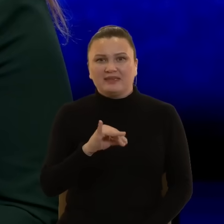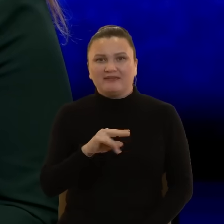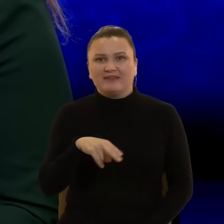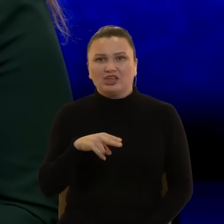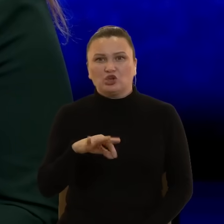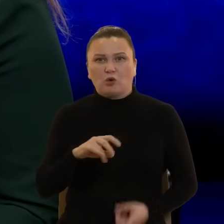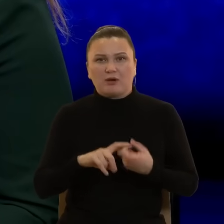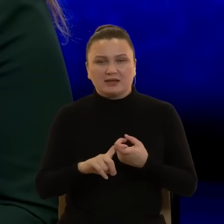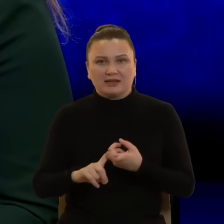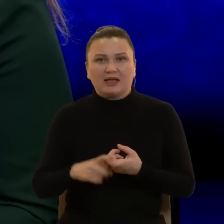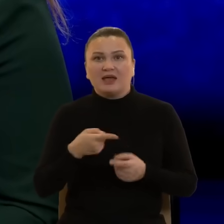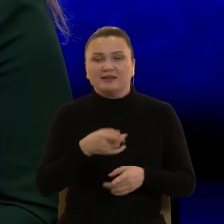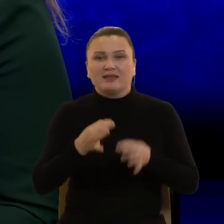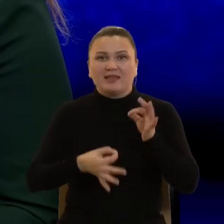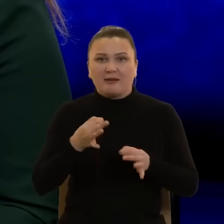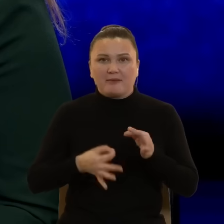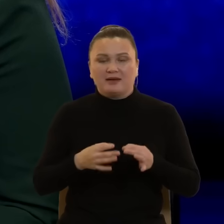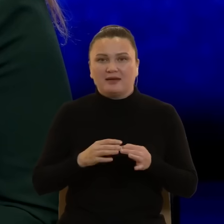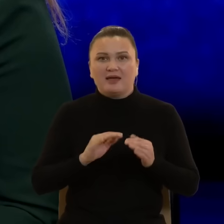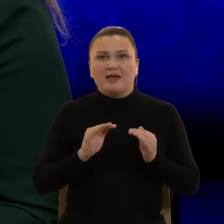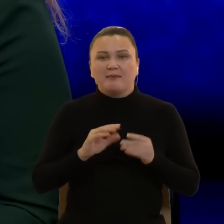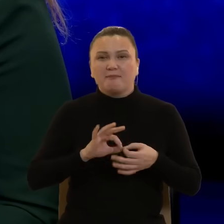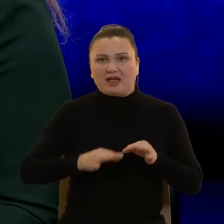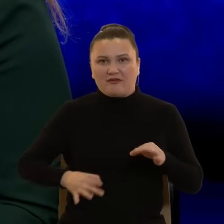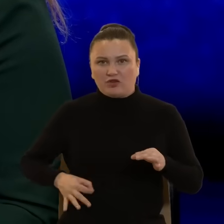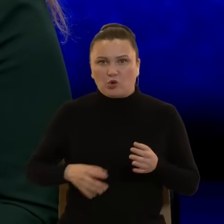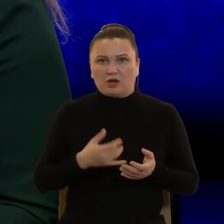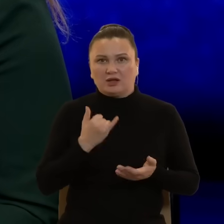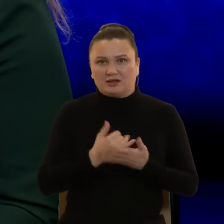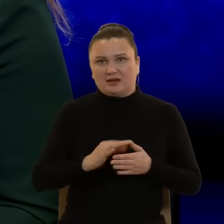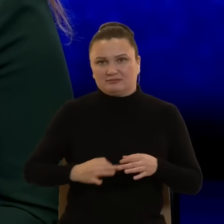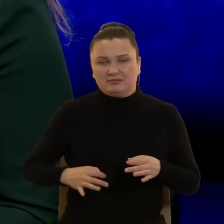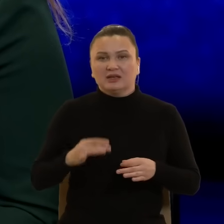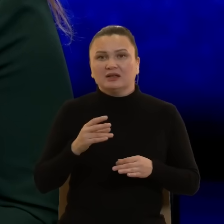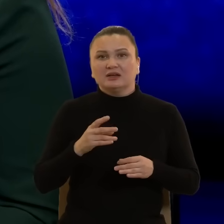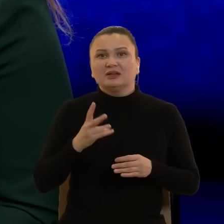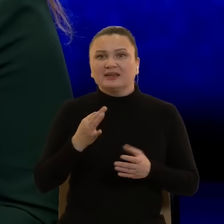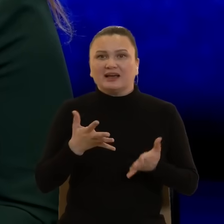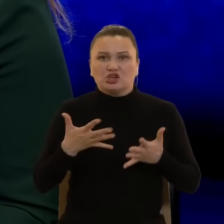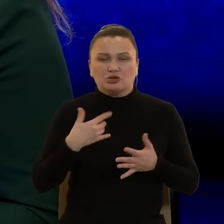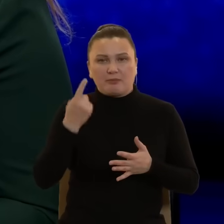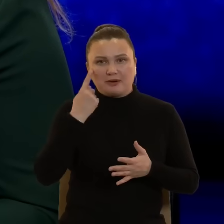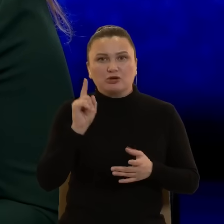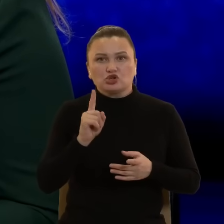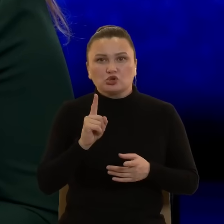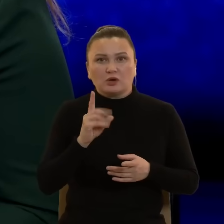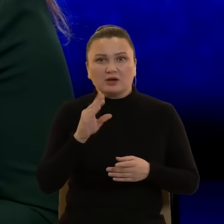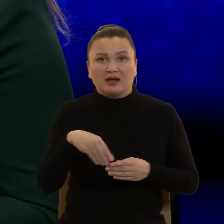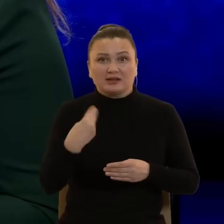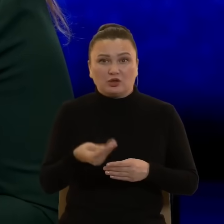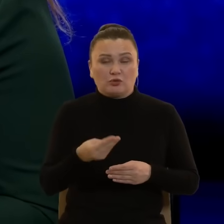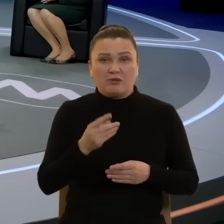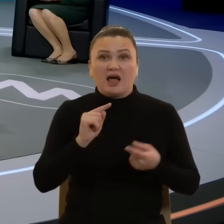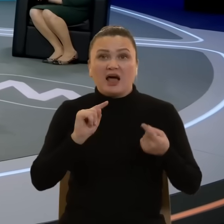являются составной частью нормальной микрофлоры, в первую очередь желудочно-кишечного тракта. И с одной стороны, конечно, мы понимаем, что назначая антибиотики,